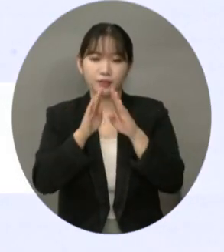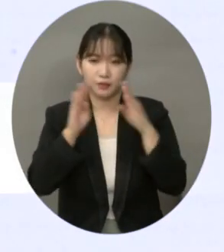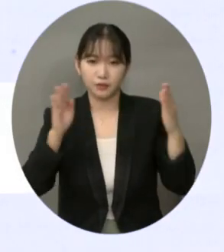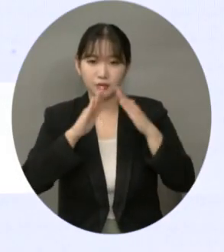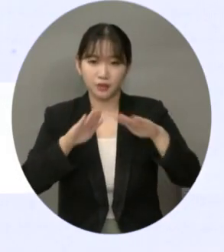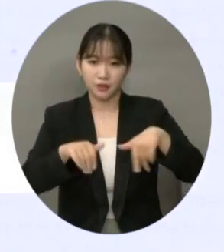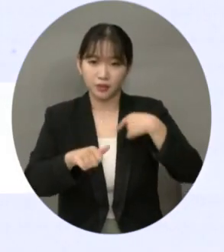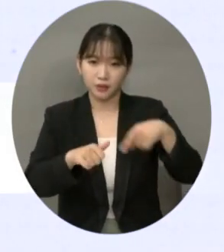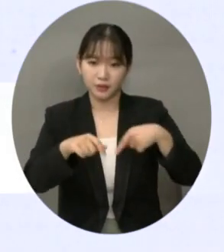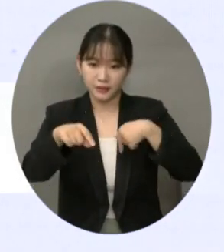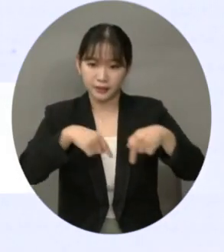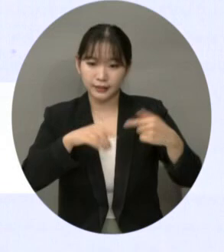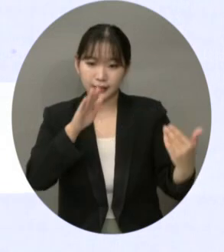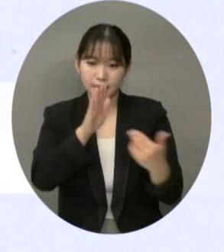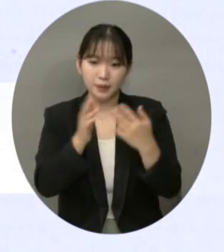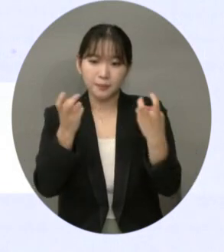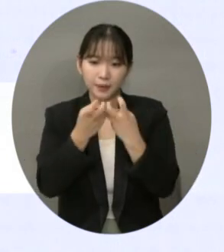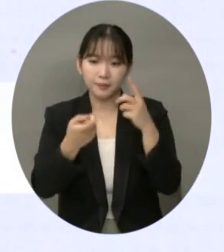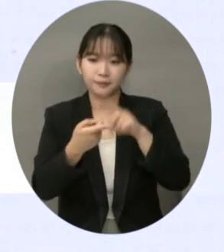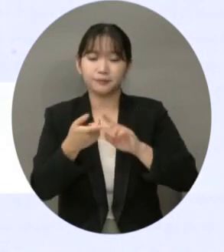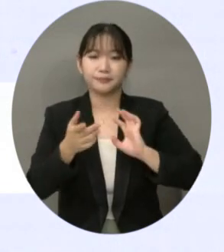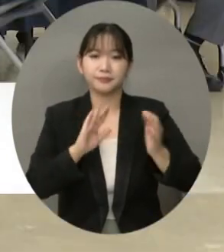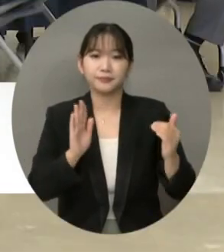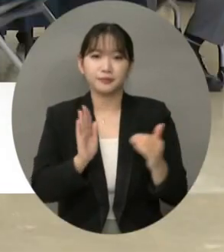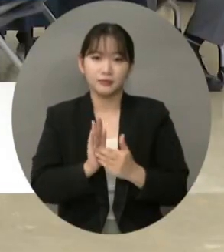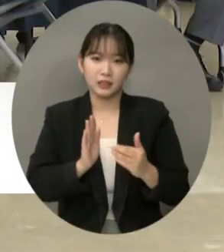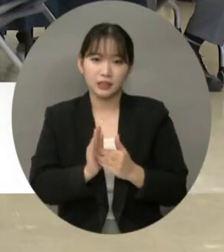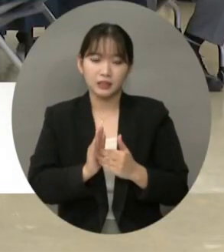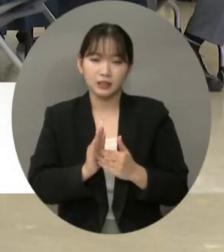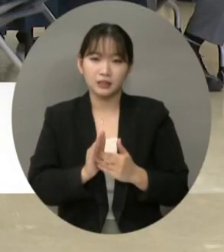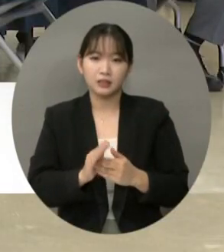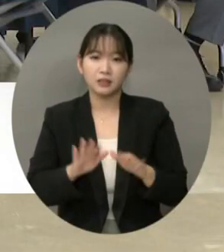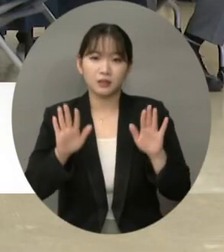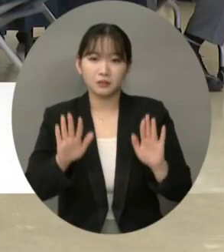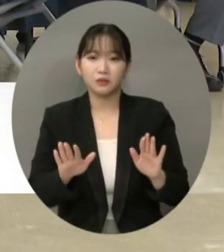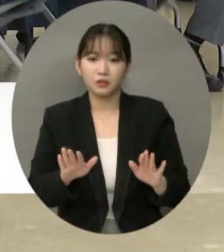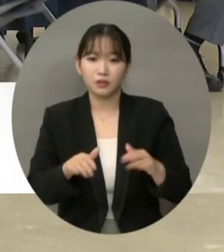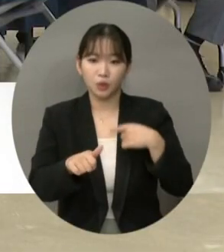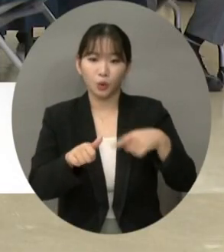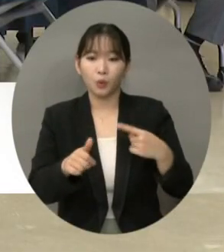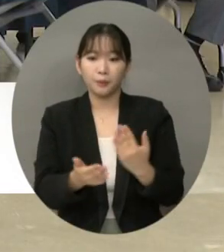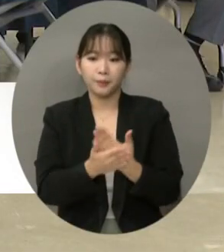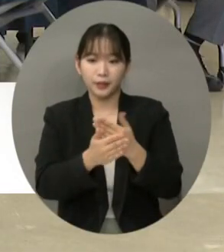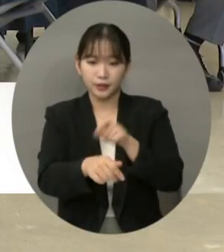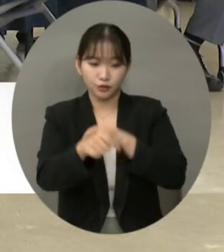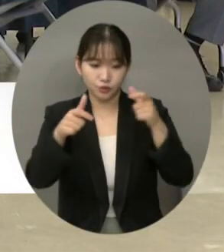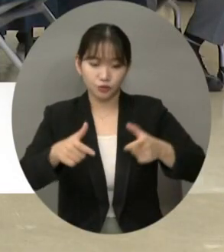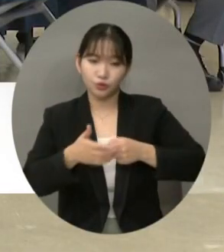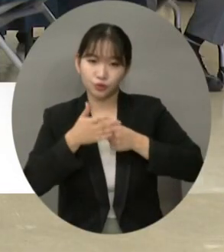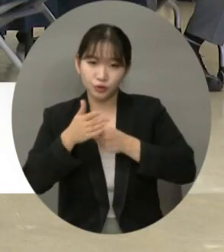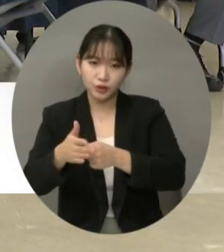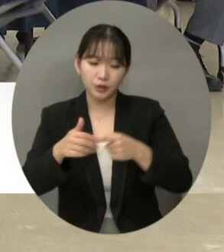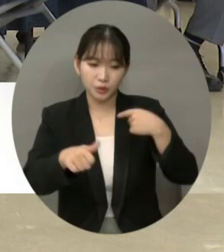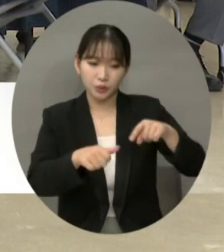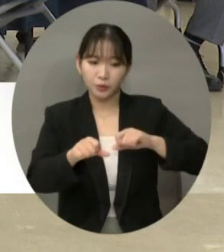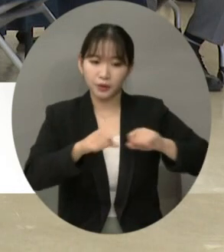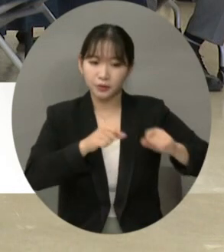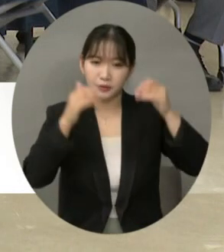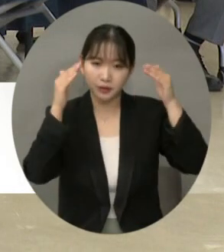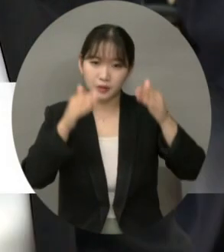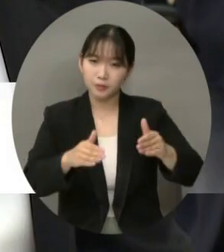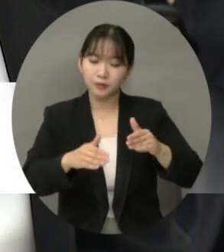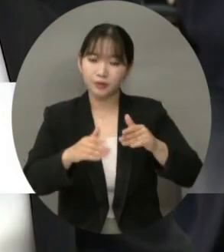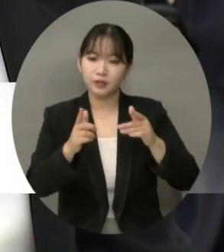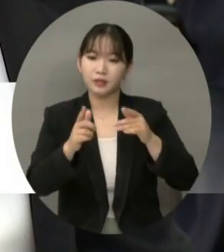전남 교육 정책 실현 방안을 논의했습니다이 자리에서는 교육발전 특구 추진과 교육 활동 중심의